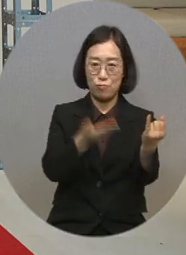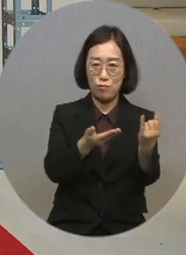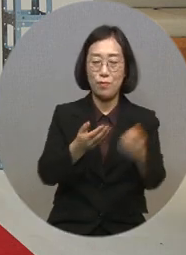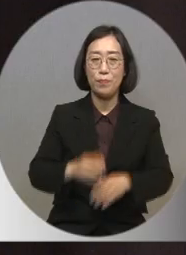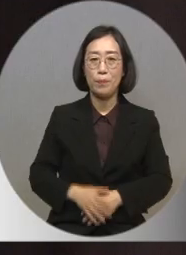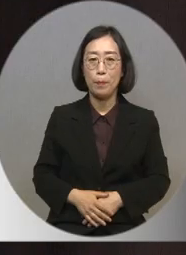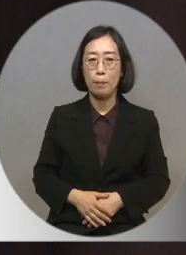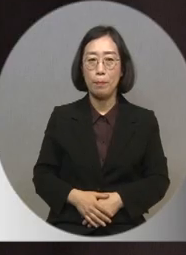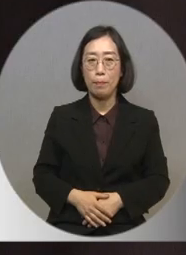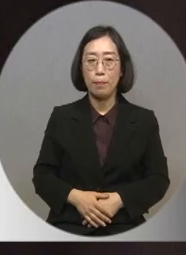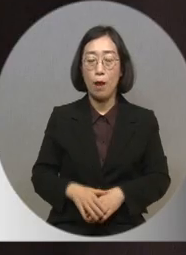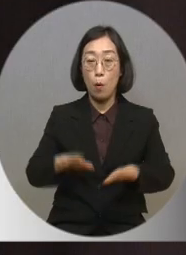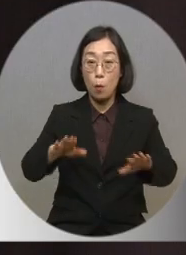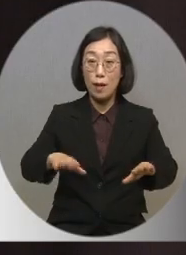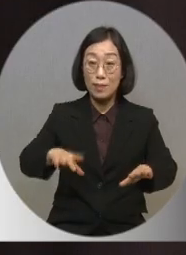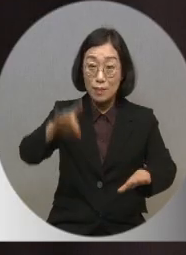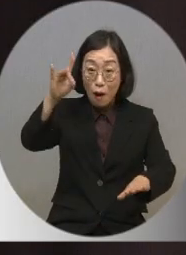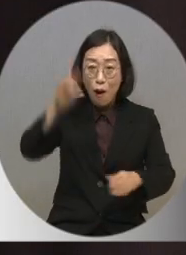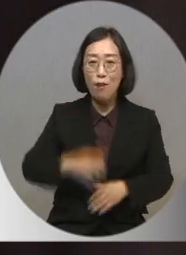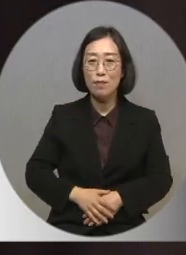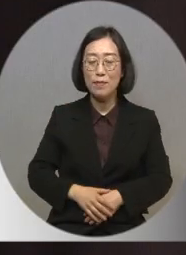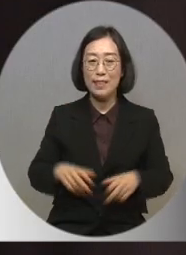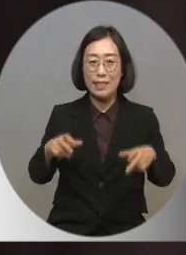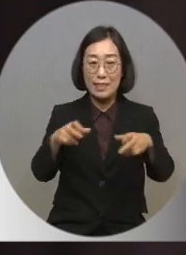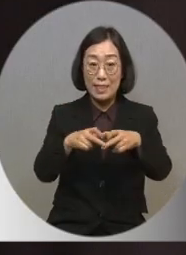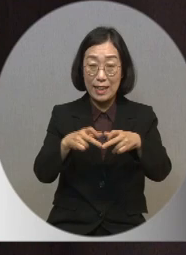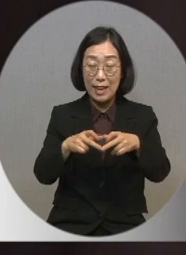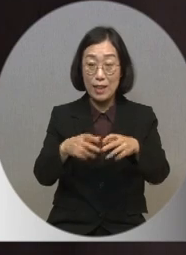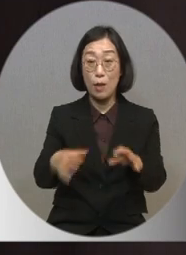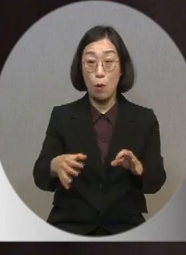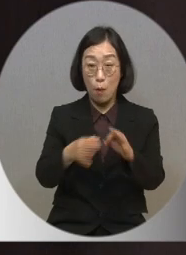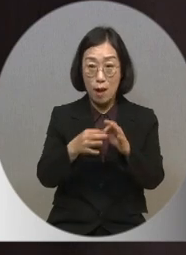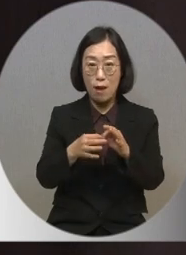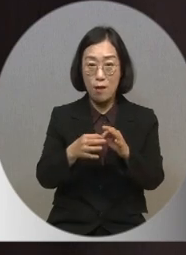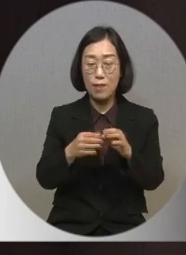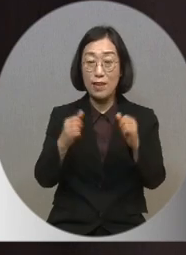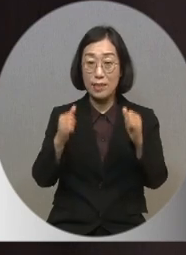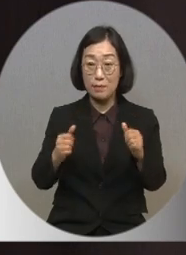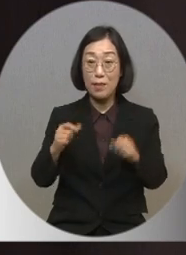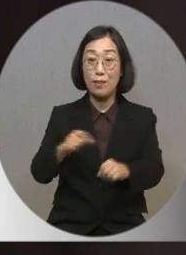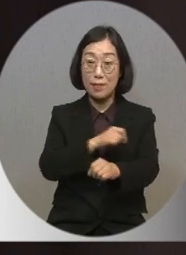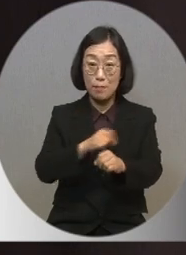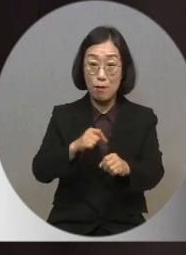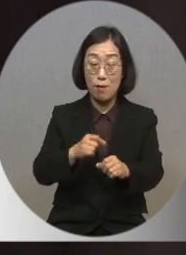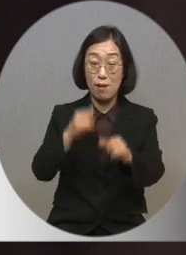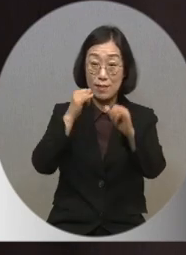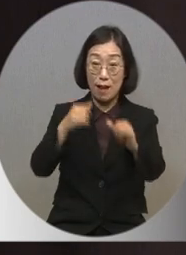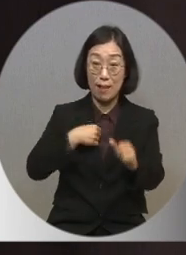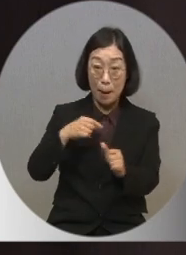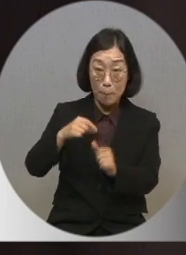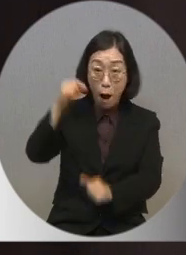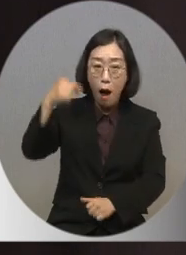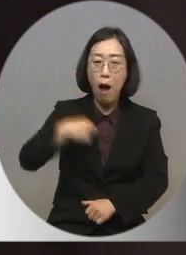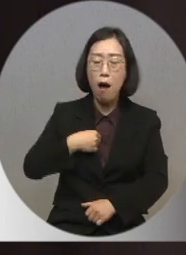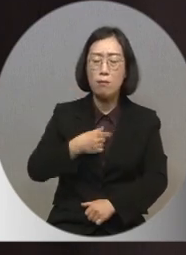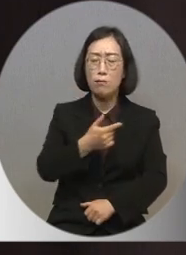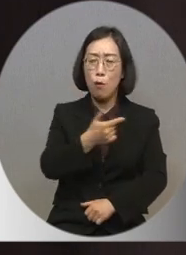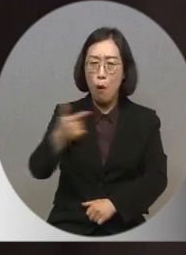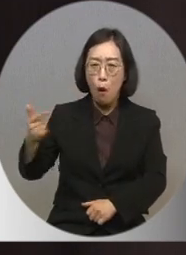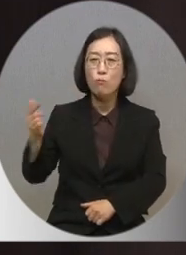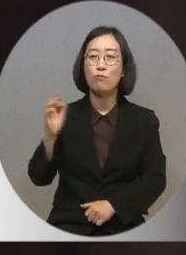선정됐습니다 올해 처음 생긴 장애인 장애인 부문 심사 특별상을 제가 받을 수 있었다는게 진짜 너무